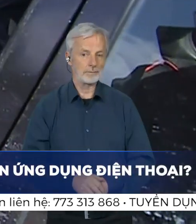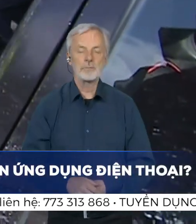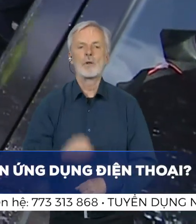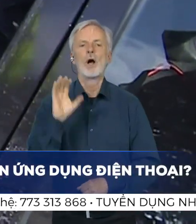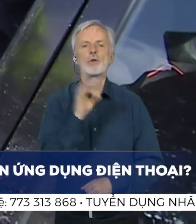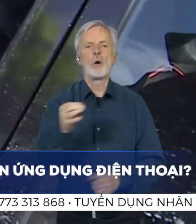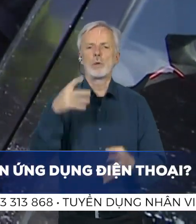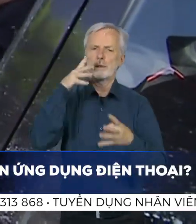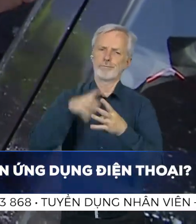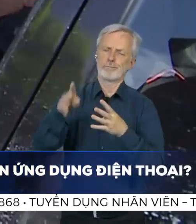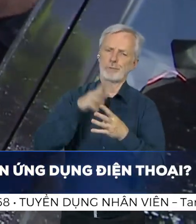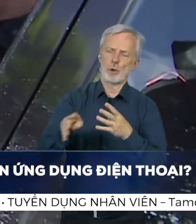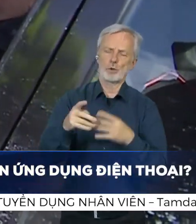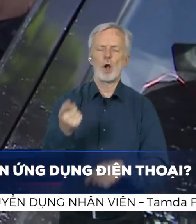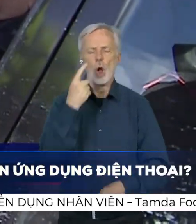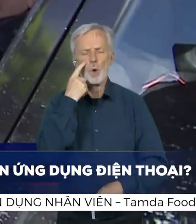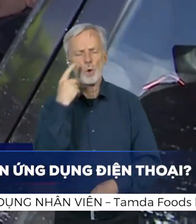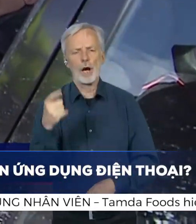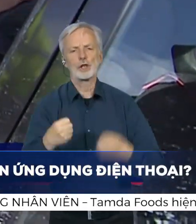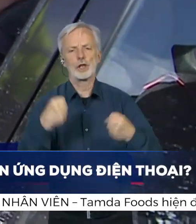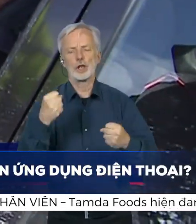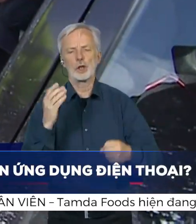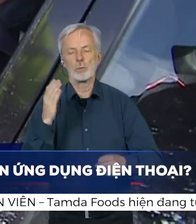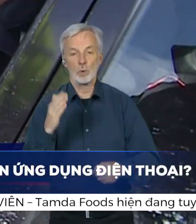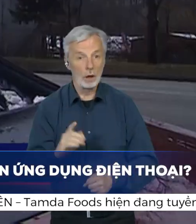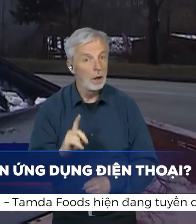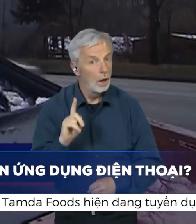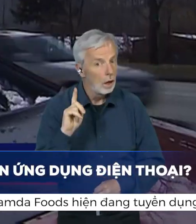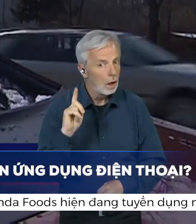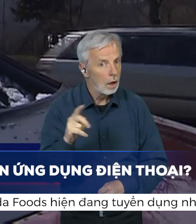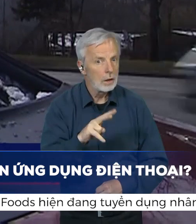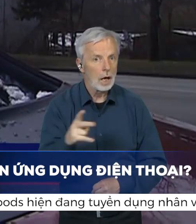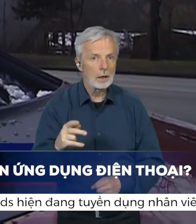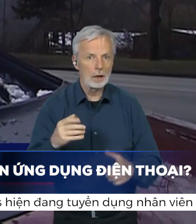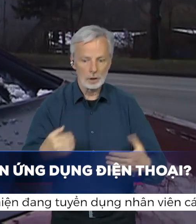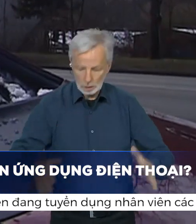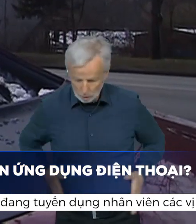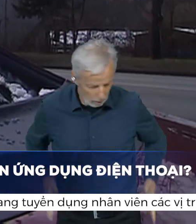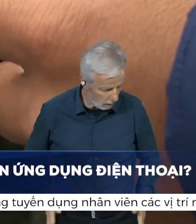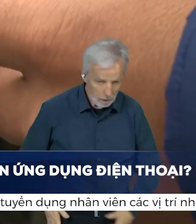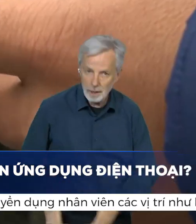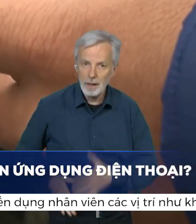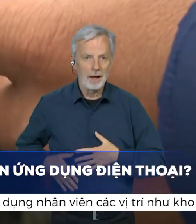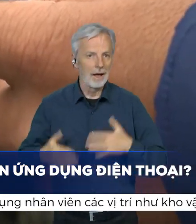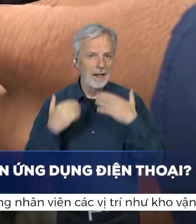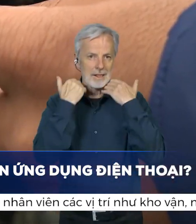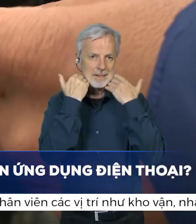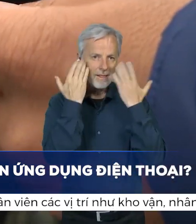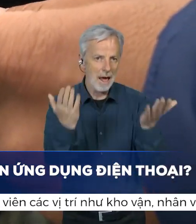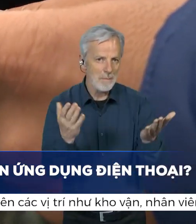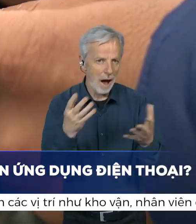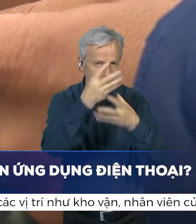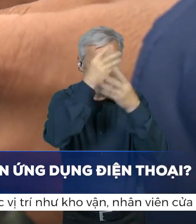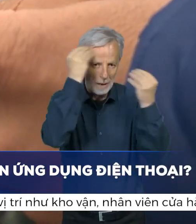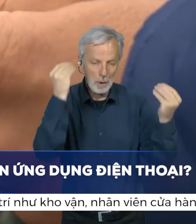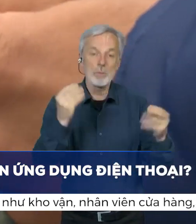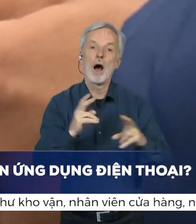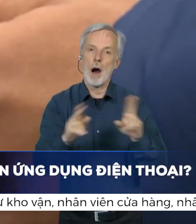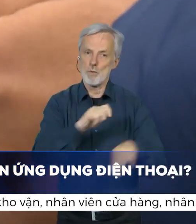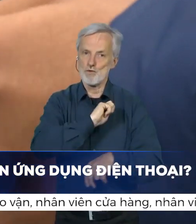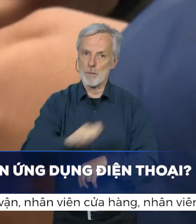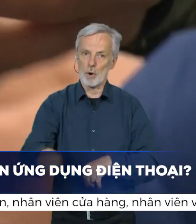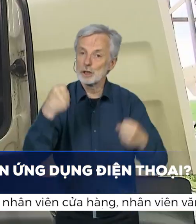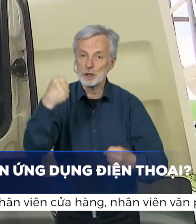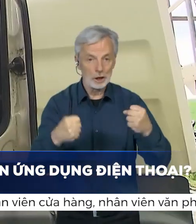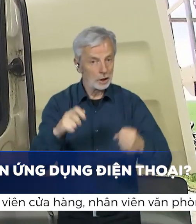Những người lái xe thường phát hiện ra rằng họ để quên giấy phép lái xe khi cảnh sát kiểm tra. Bắt đầu từ năm tới, người lái xe sẽ không cần phải mang theo